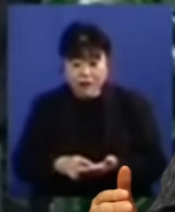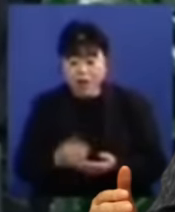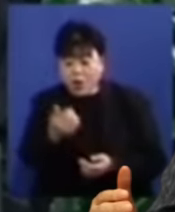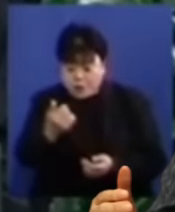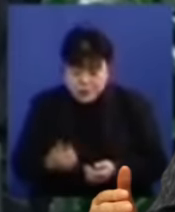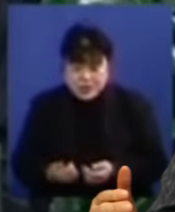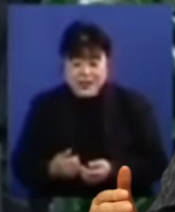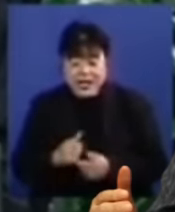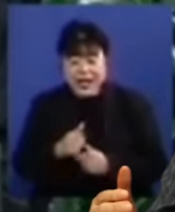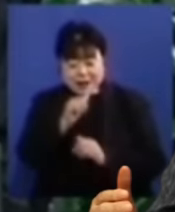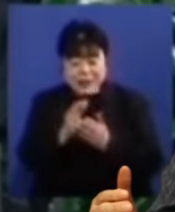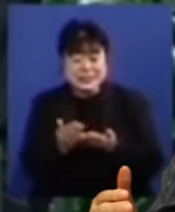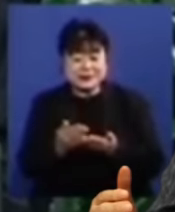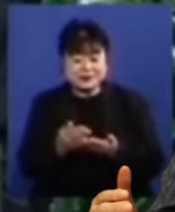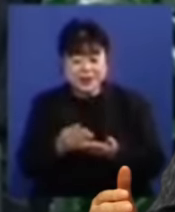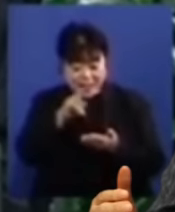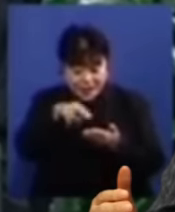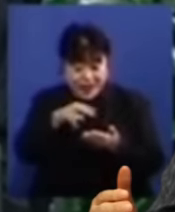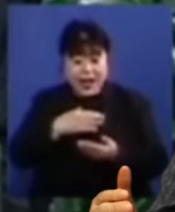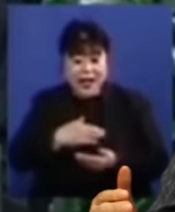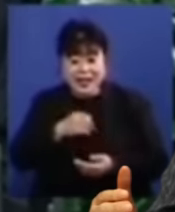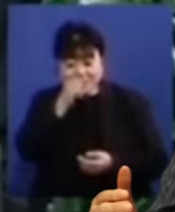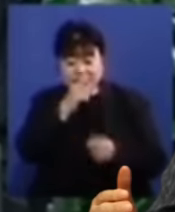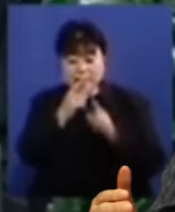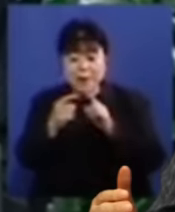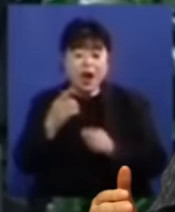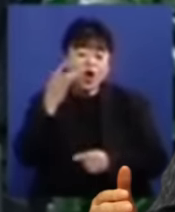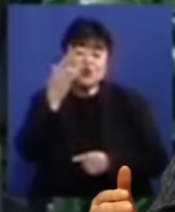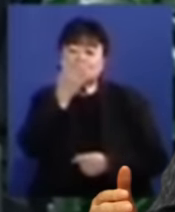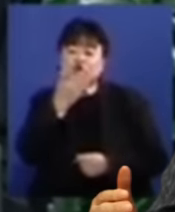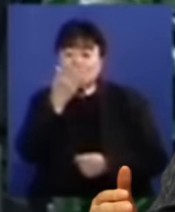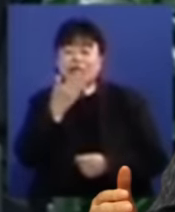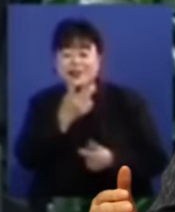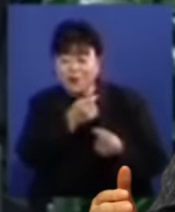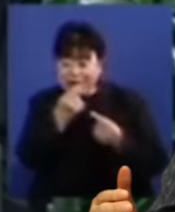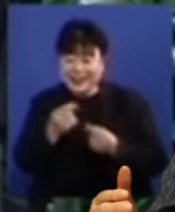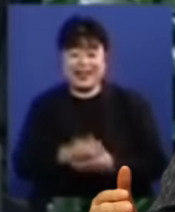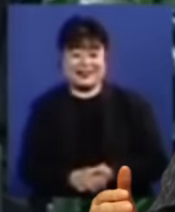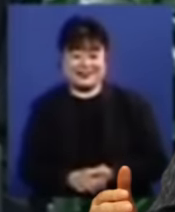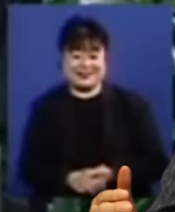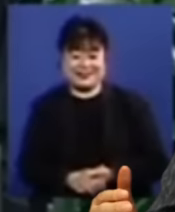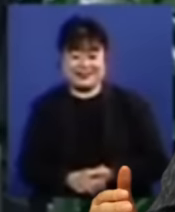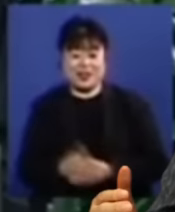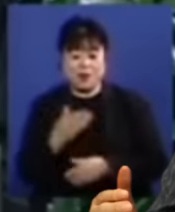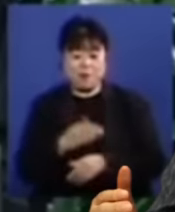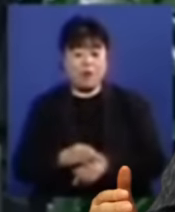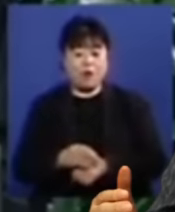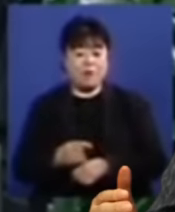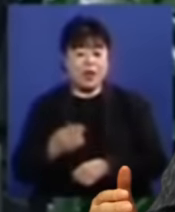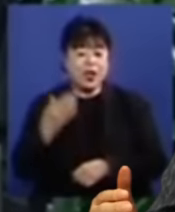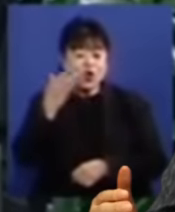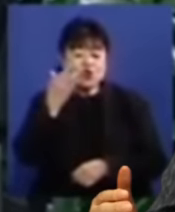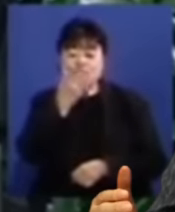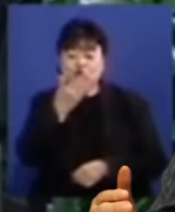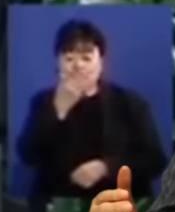알로 기록하겠습니까? 선한 말은 꿀송이 같다고 말했습니다. 몸에 꿀송이 같이